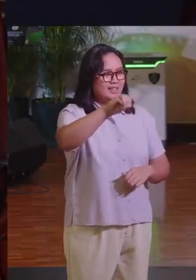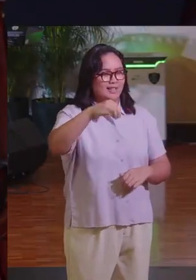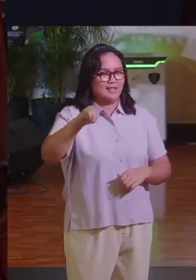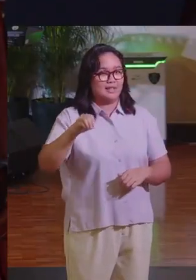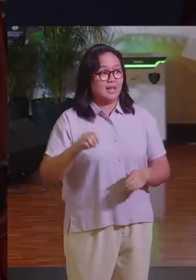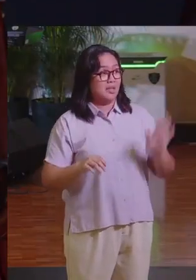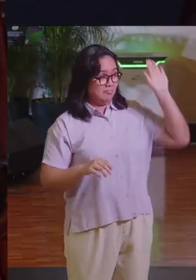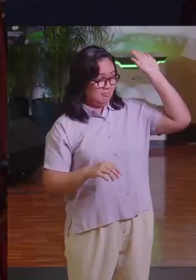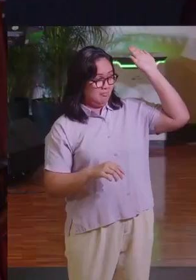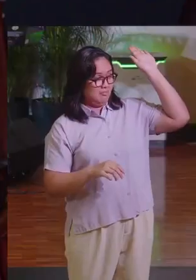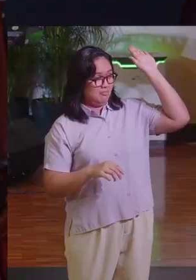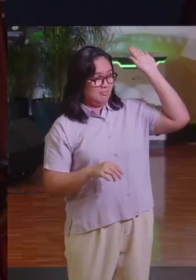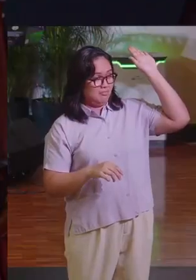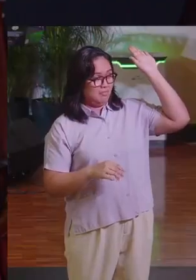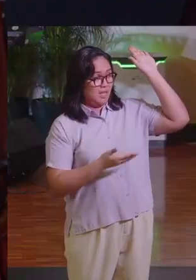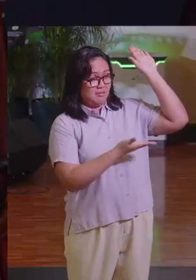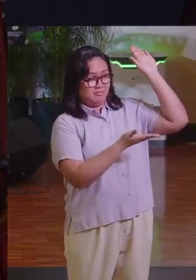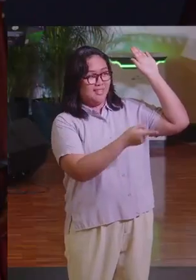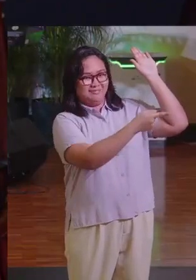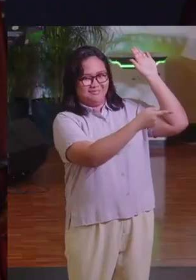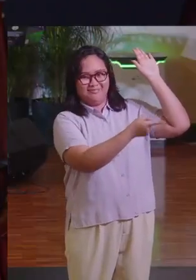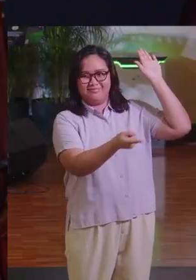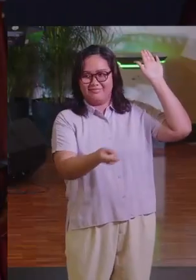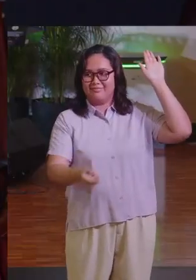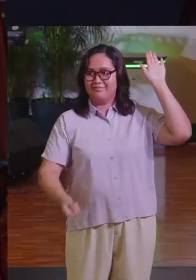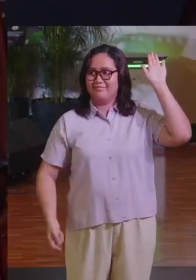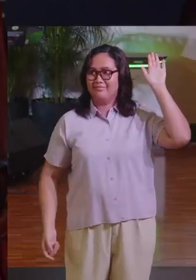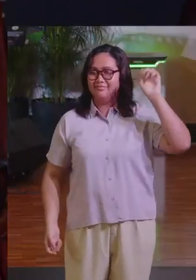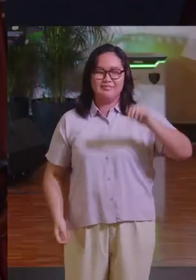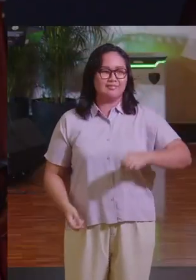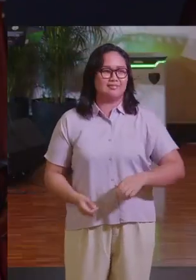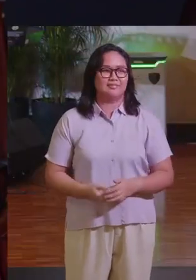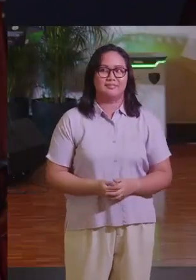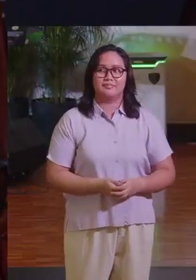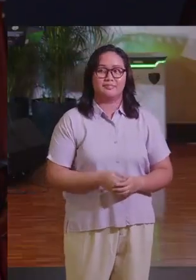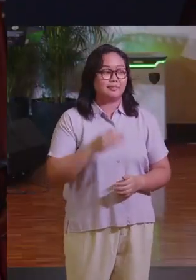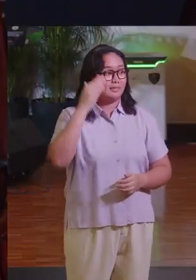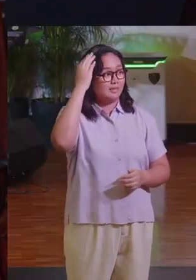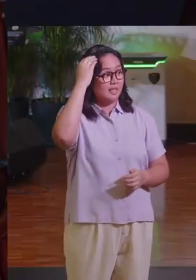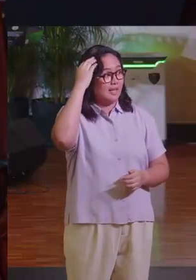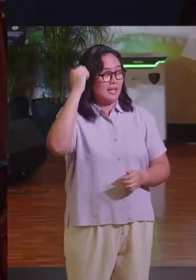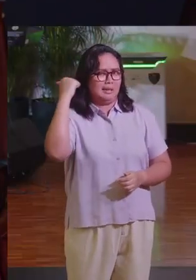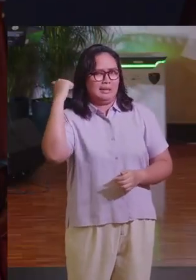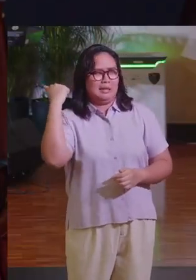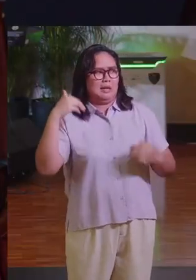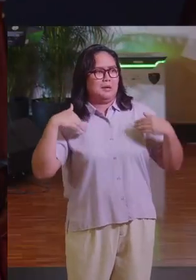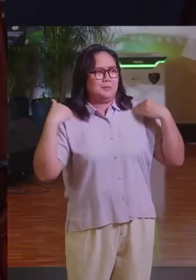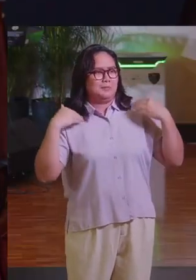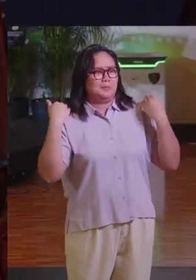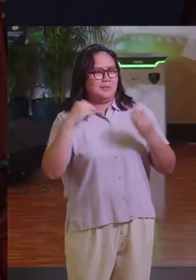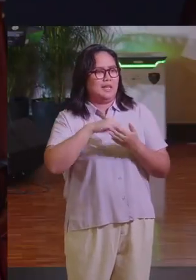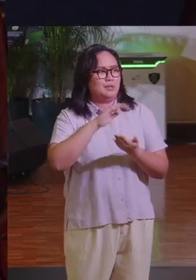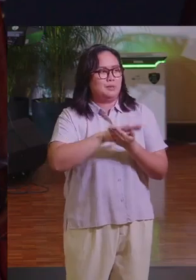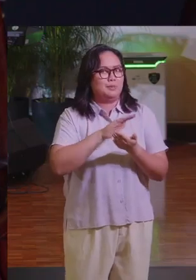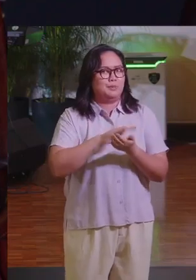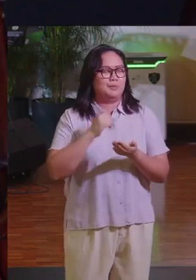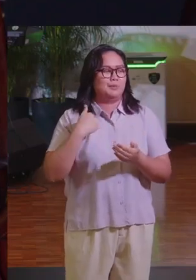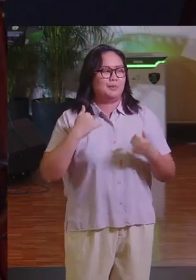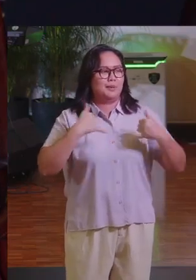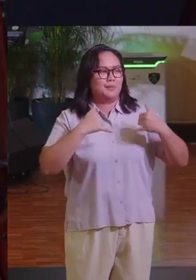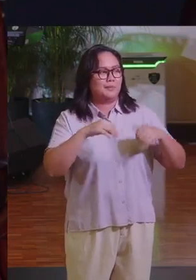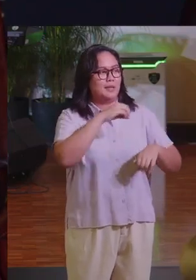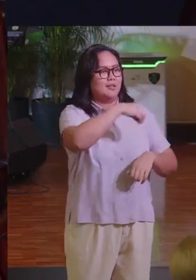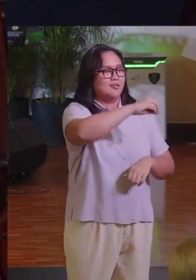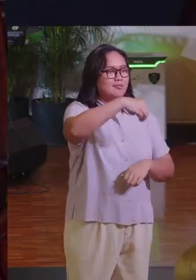kamay. Merong ilan. Alam nyo, nung ako'y bata-bata sa eskwelahan, ako'y naglalaro din ng